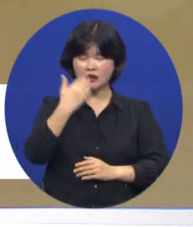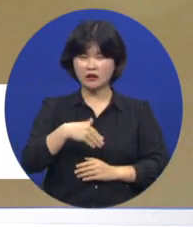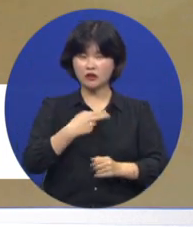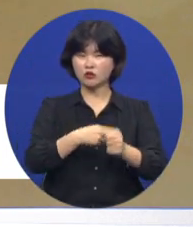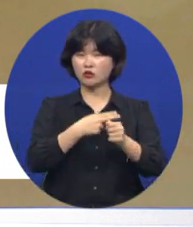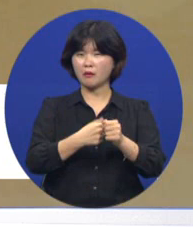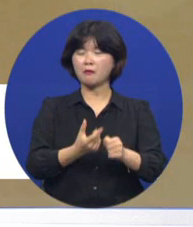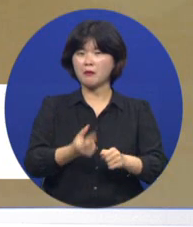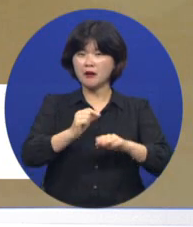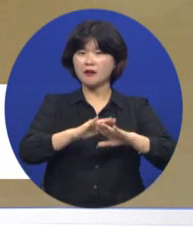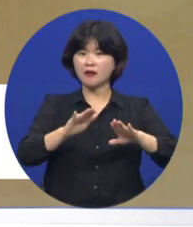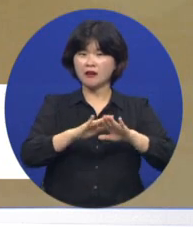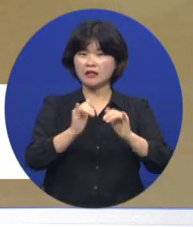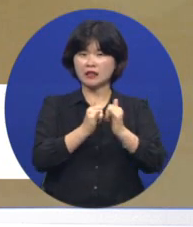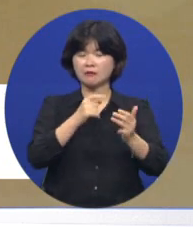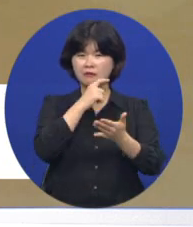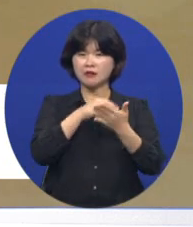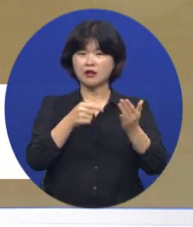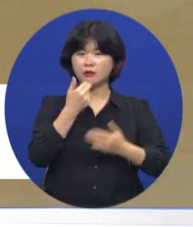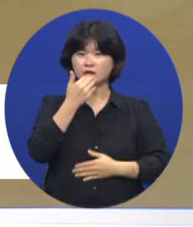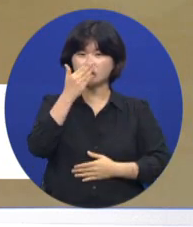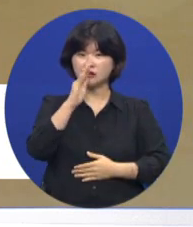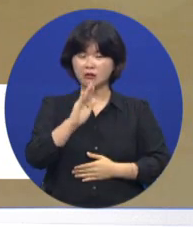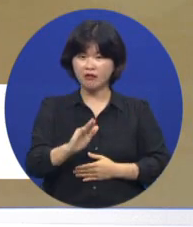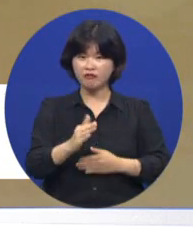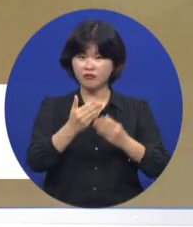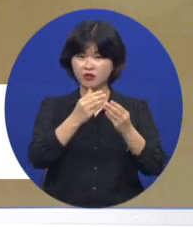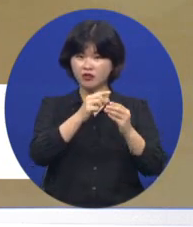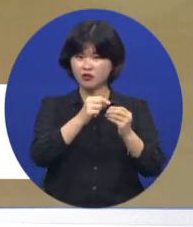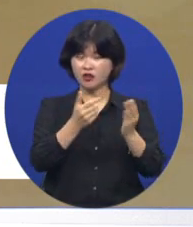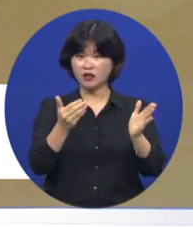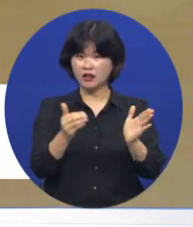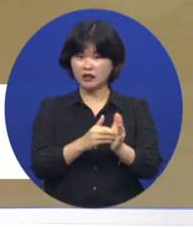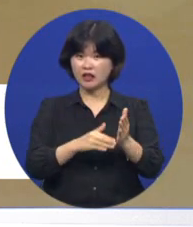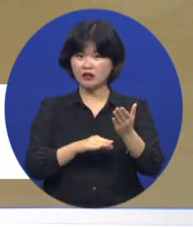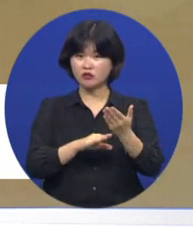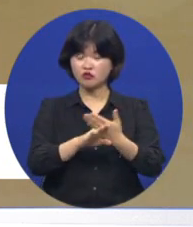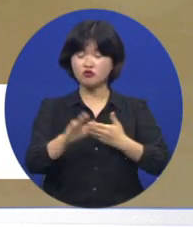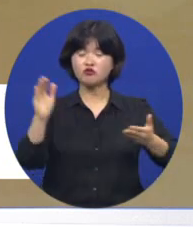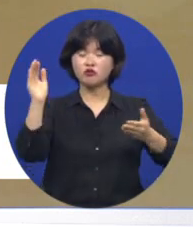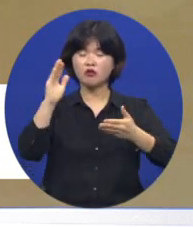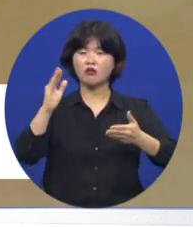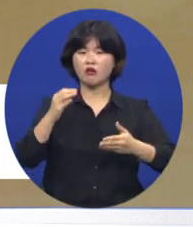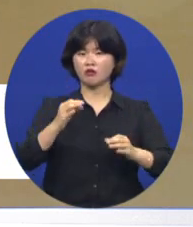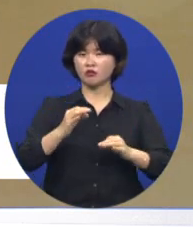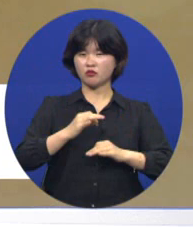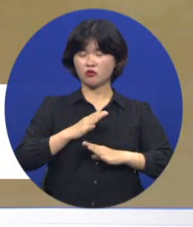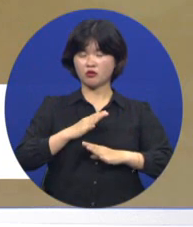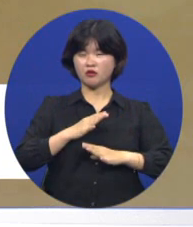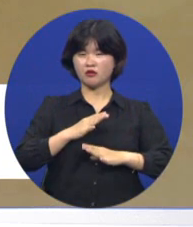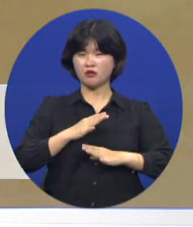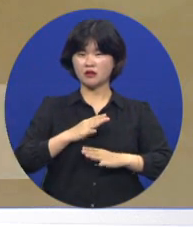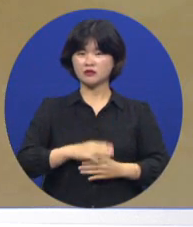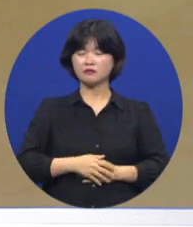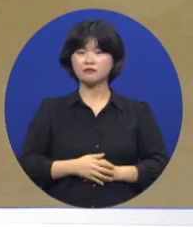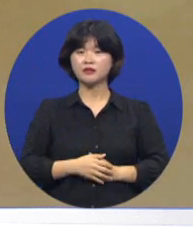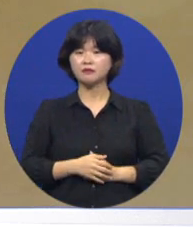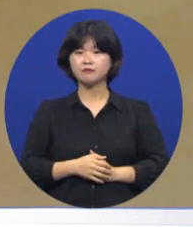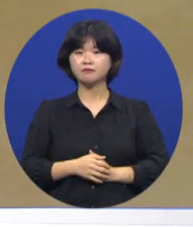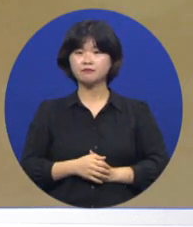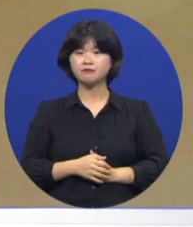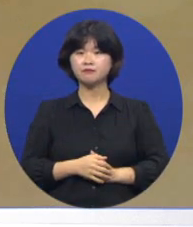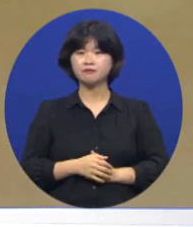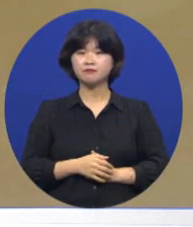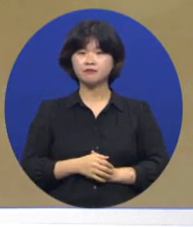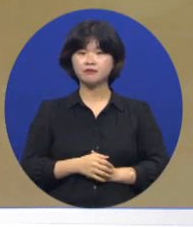교사들의 빠른 대처로 인명피해는 없었는데 연휴를 끝내고 등교한 학생들은 놀란 가슴을 쓸어내려야 했습니다. 박혜진